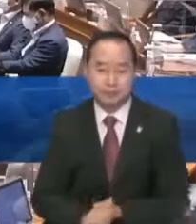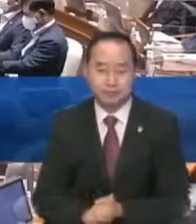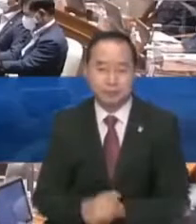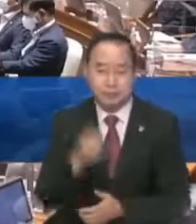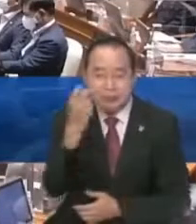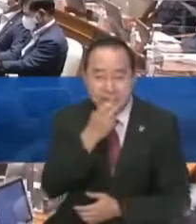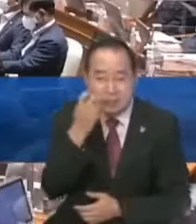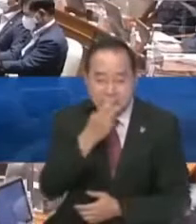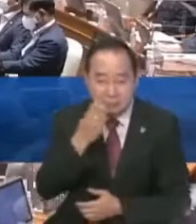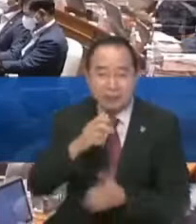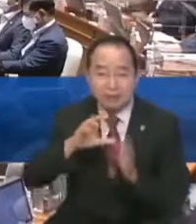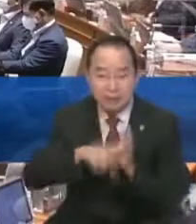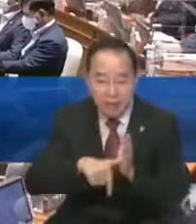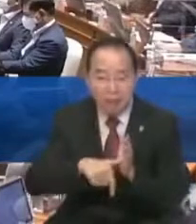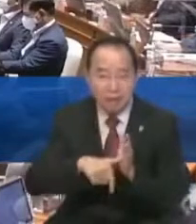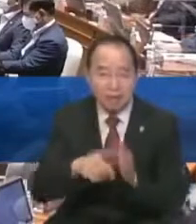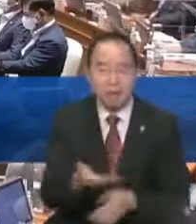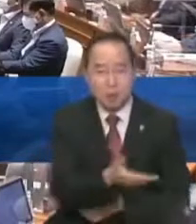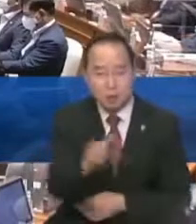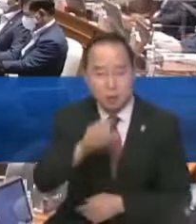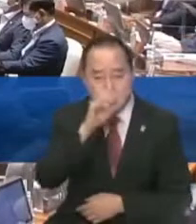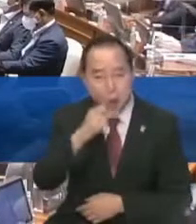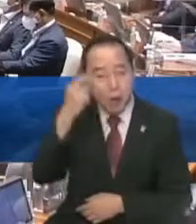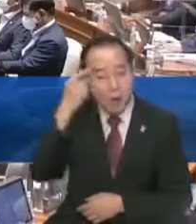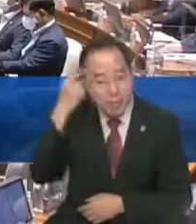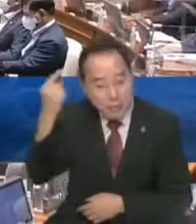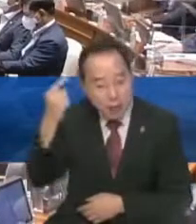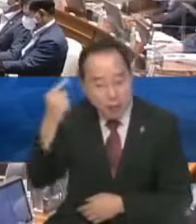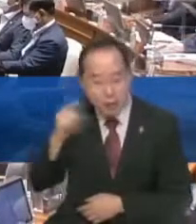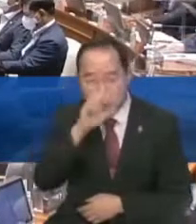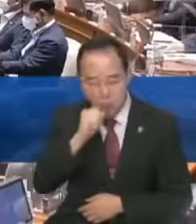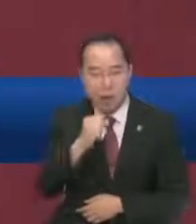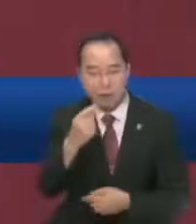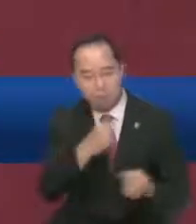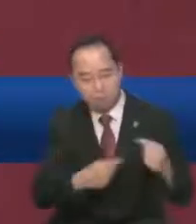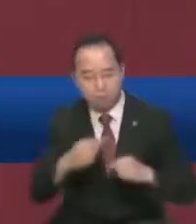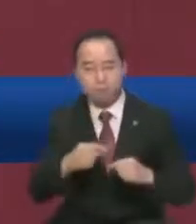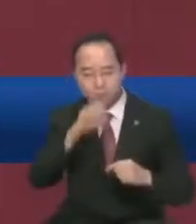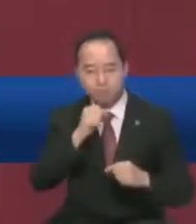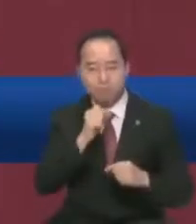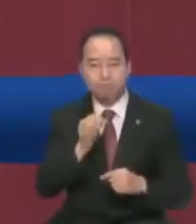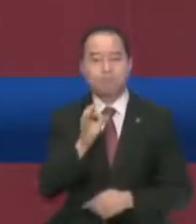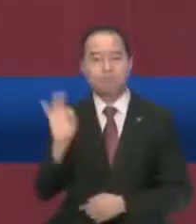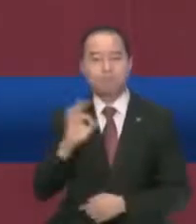과정에서 의원님들의 합리적 의견은 기꺼이 수용할 것입니다.